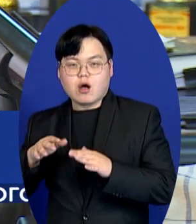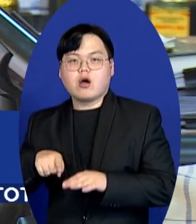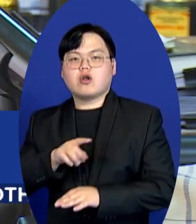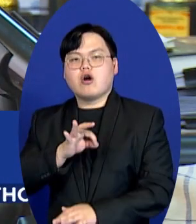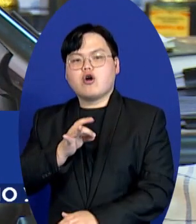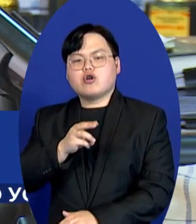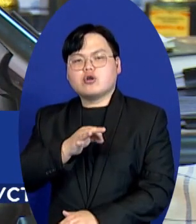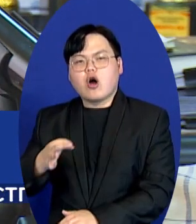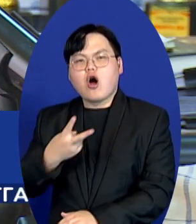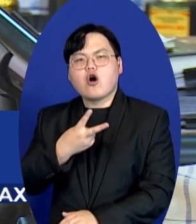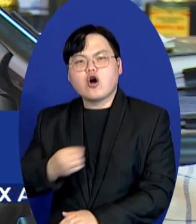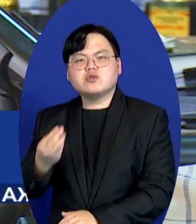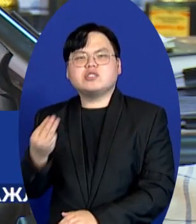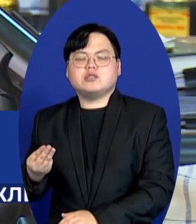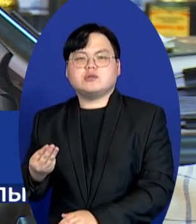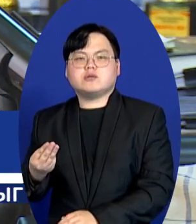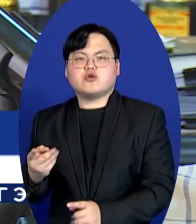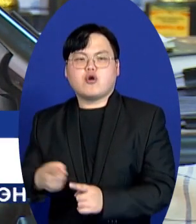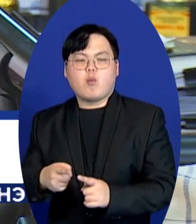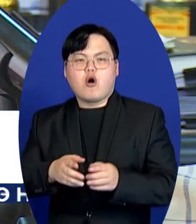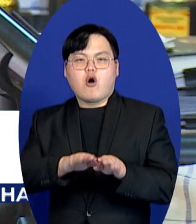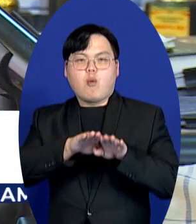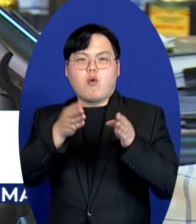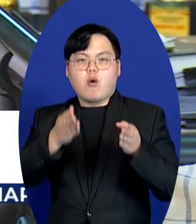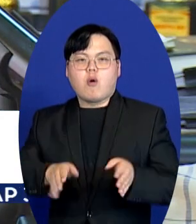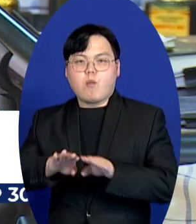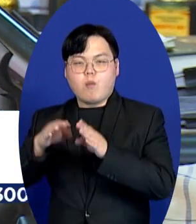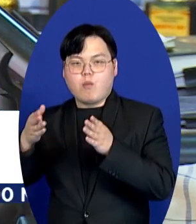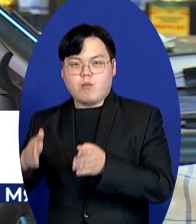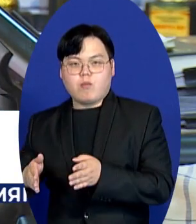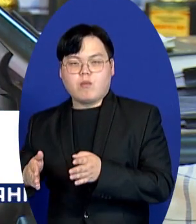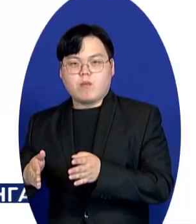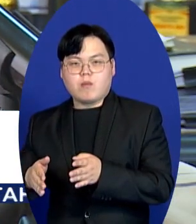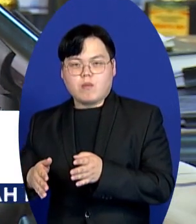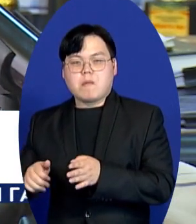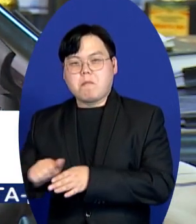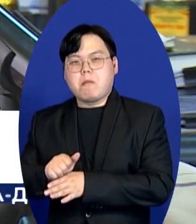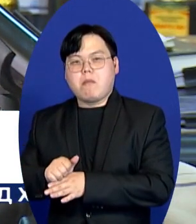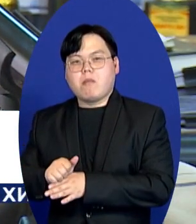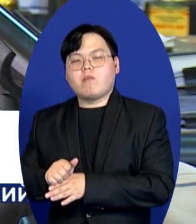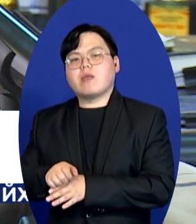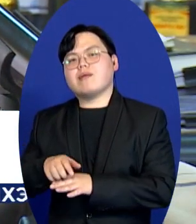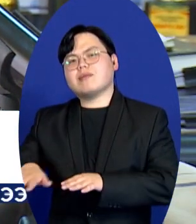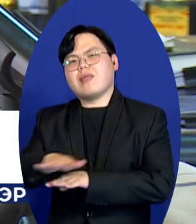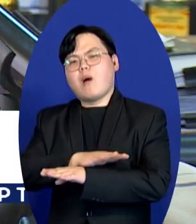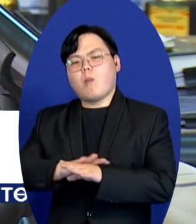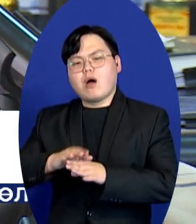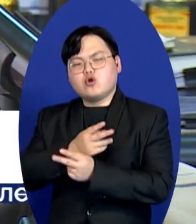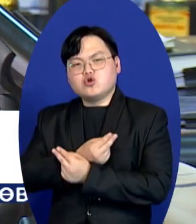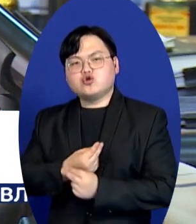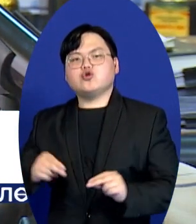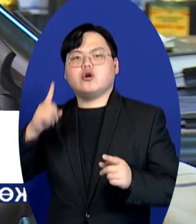200 гаруй чиглэг яг бэлэн буулгалтанд тавигдах боломжтой зогсож байна. Талбайн хоримтлыг чөлөөлөх